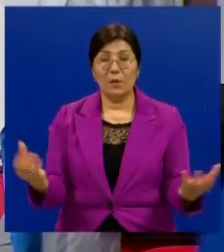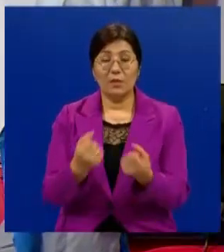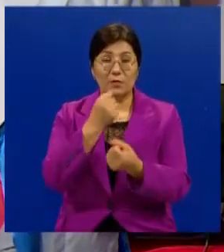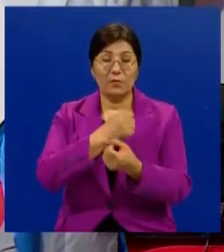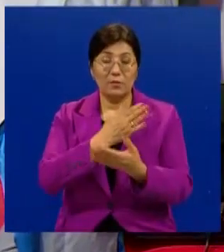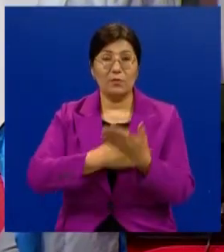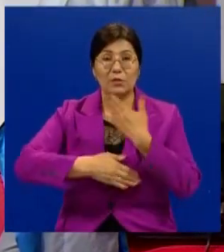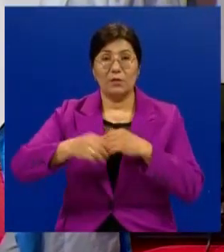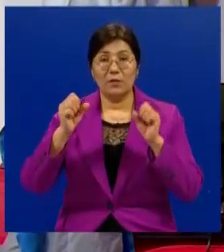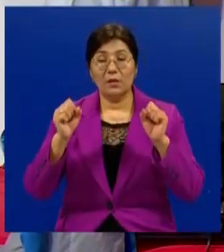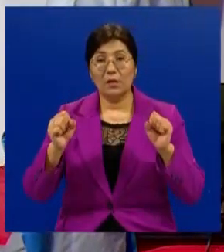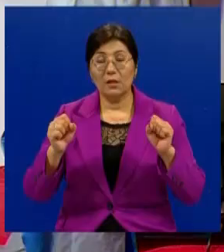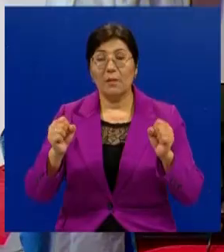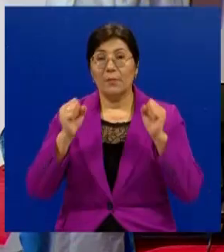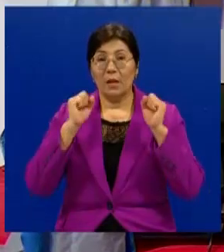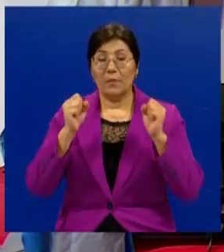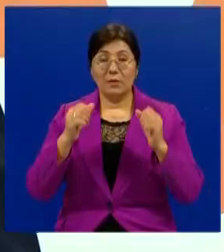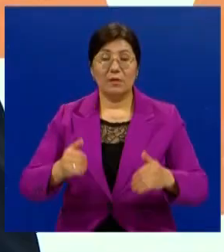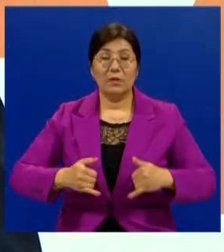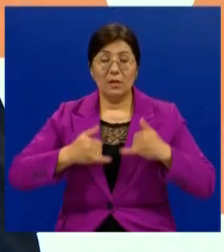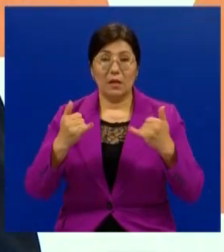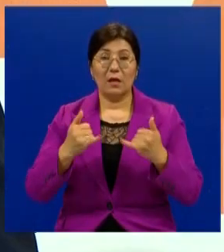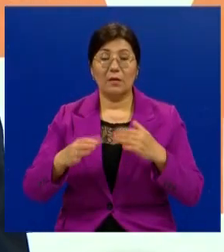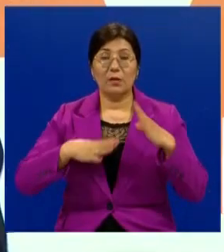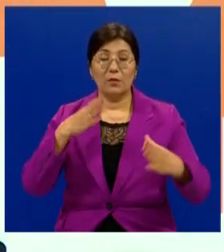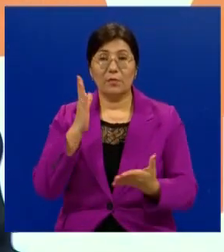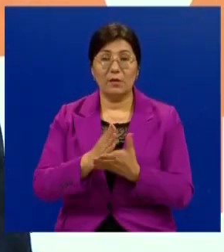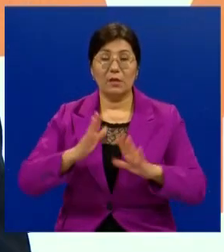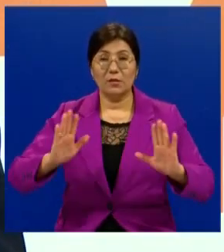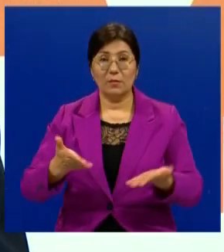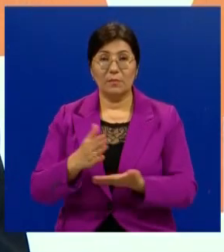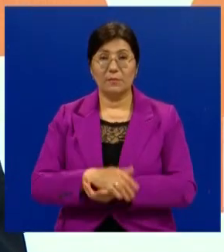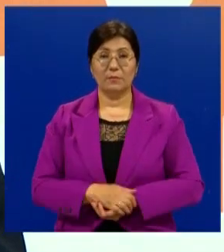спортсменов-паралимпийцев и создания условий для их тренировок.